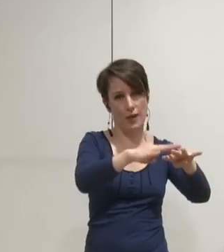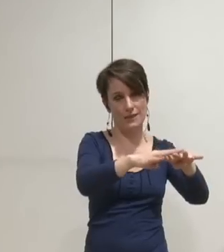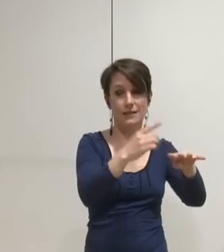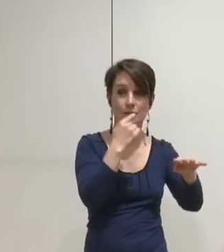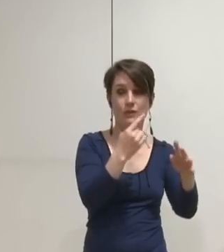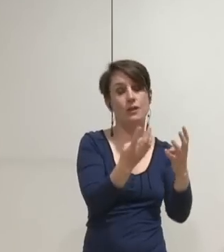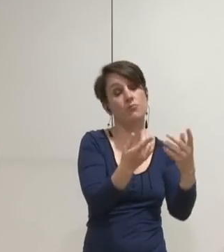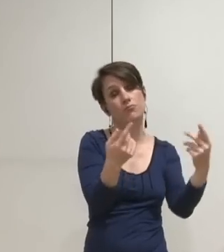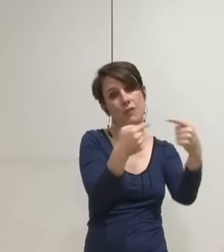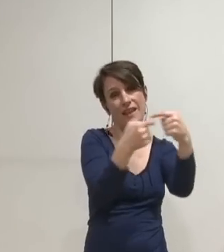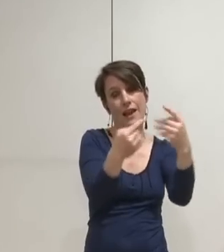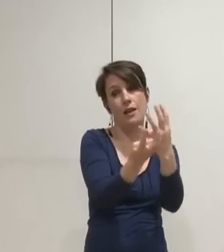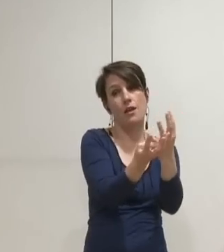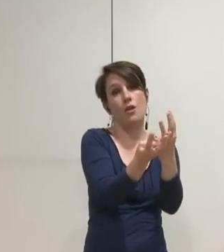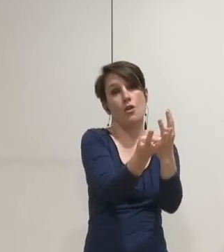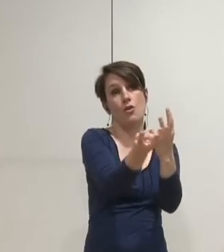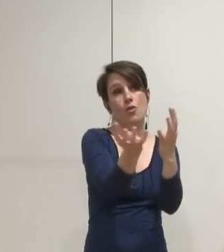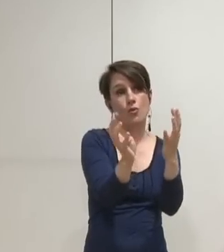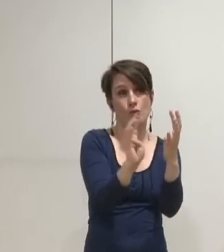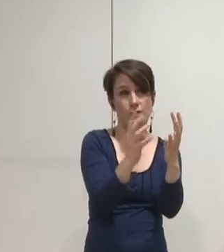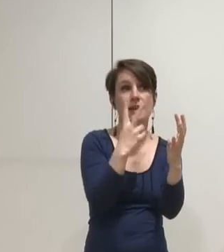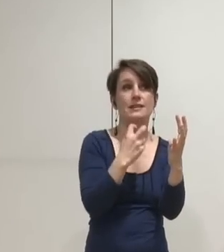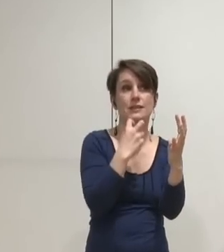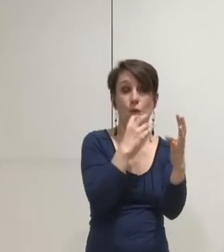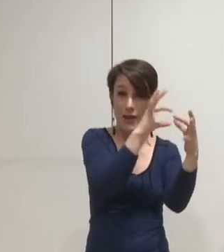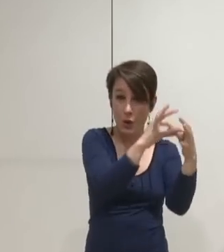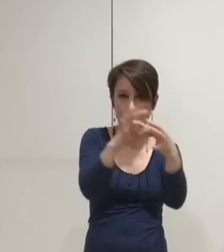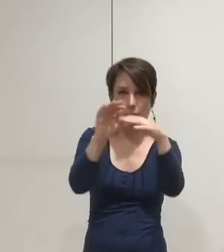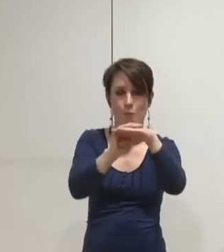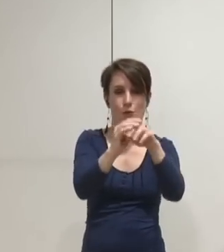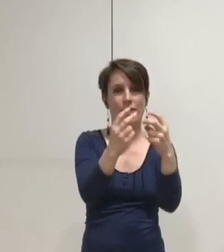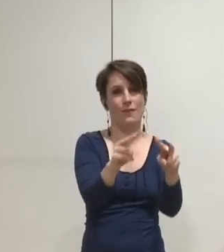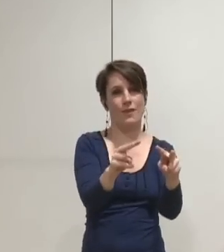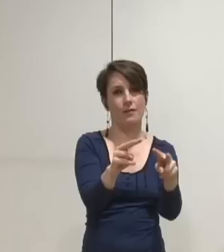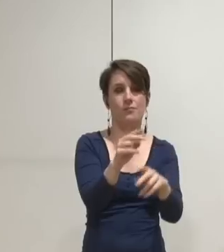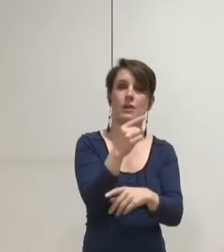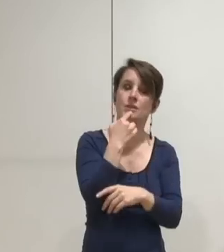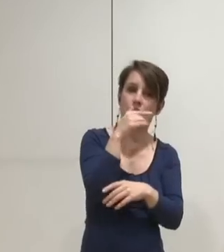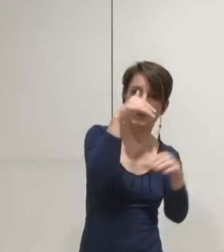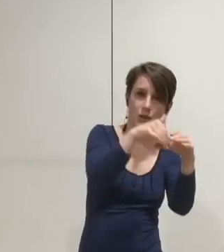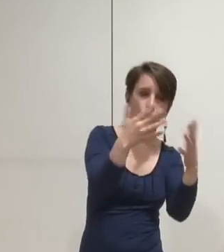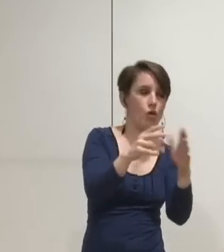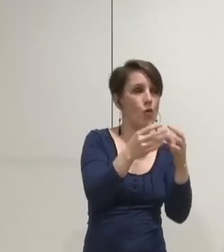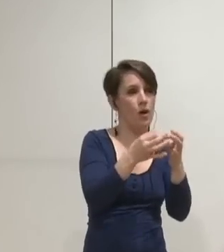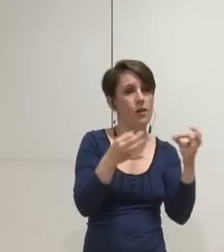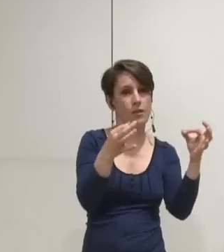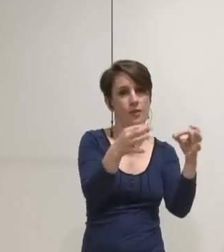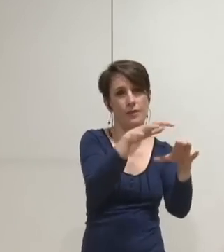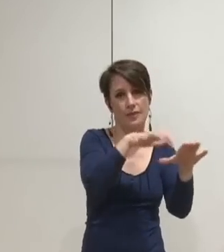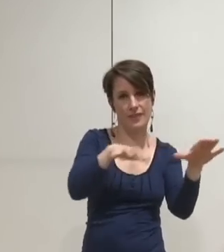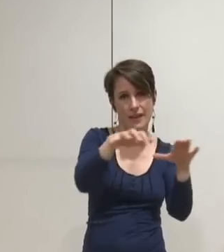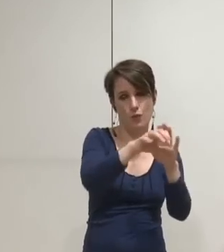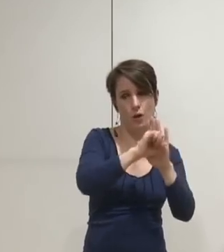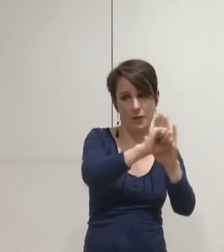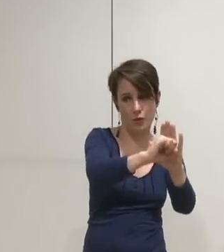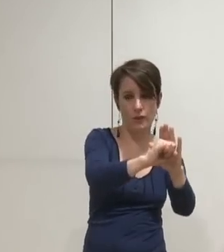citoyens politique de la ville donc ces table de quartier regroupe des acteurs des territoires prioritaires de la politique de la ville donc des